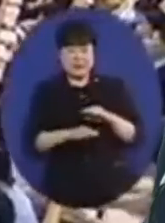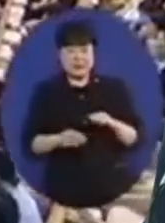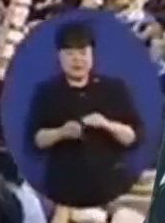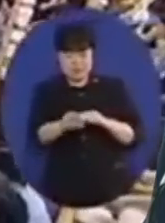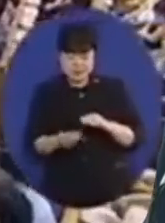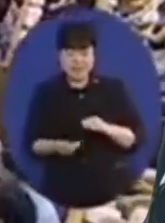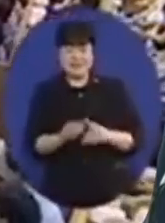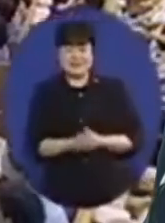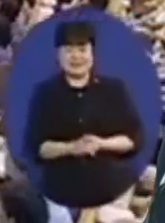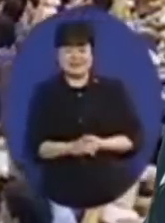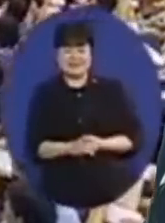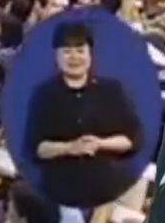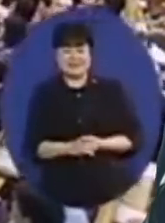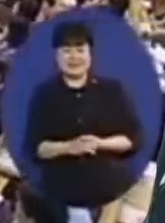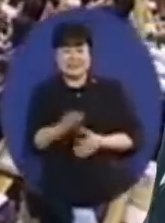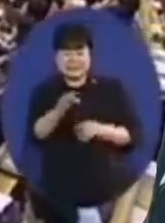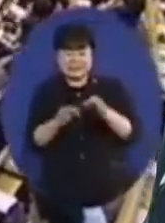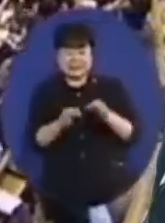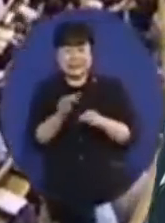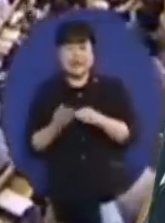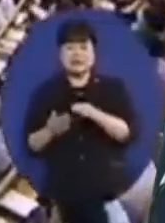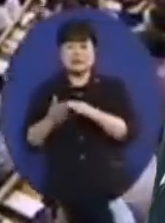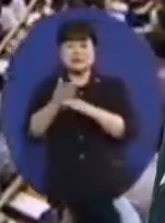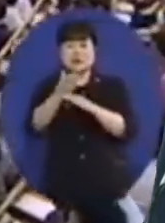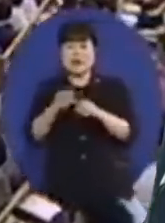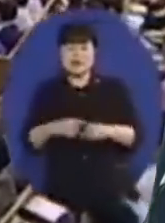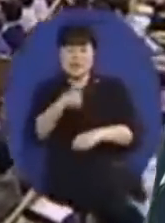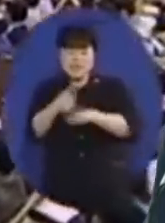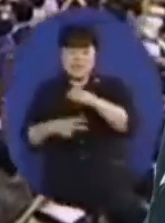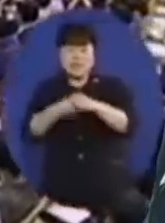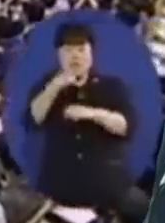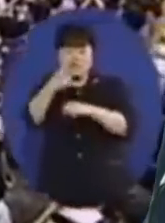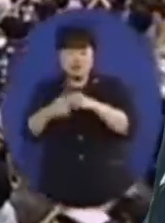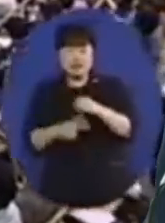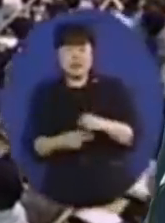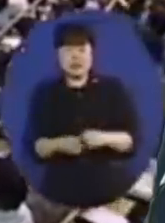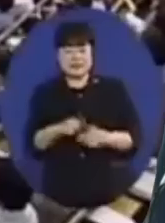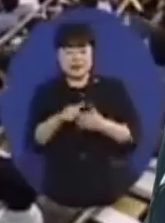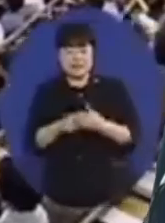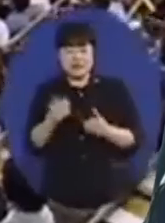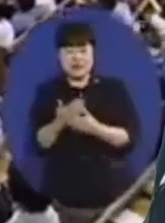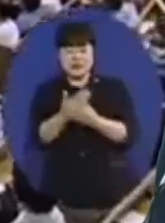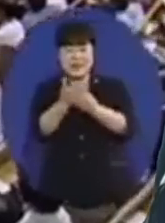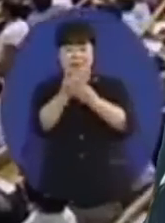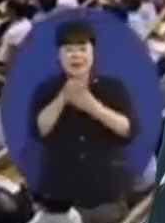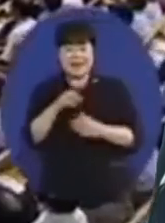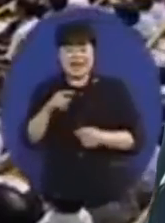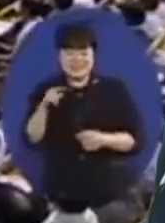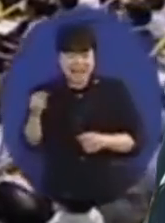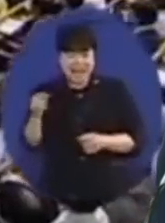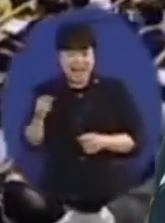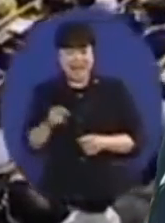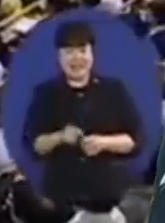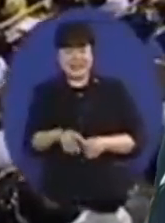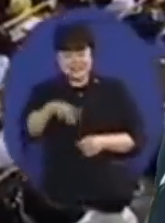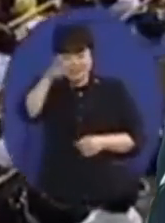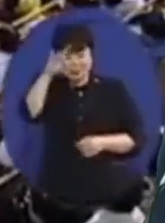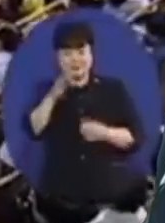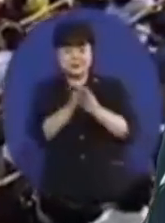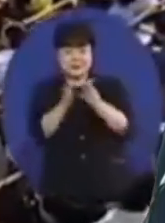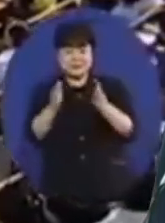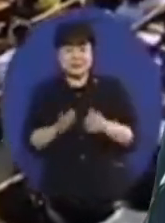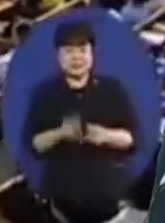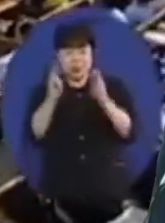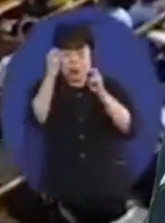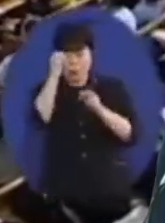업체를 창업했습니다 시장은 초라했으나 1년여 만에 제품을 개발하여 나사의 주문을 시작으로